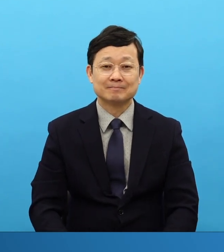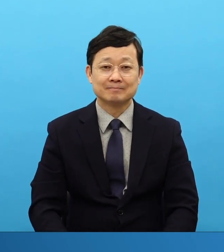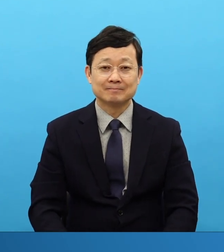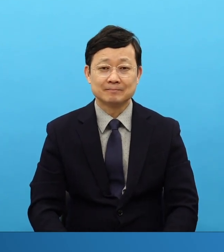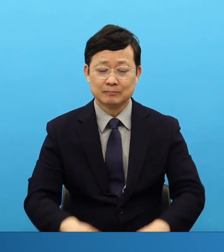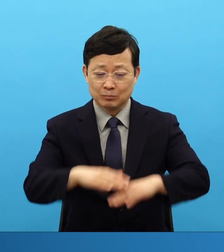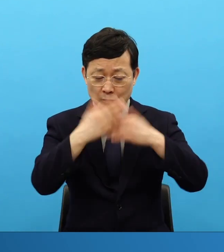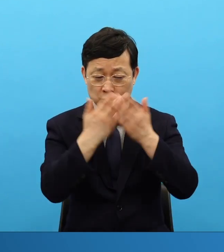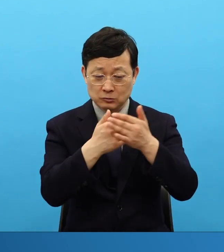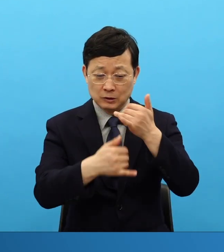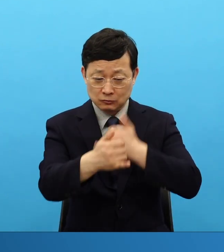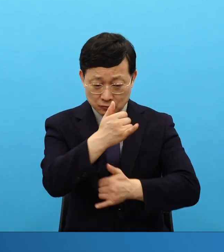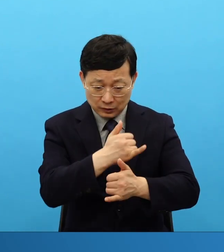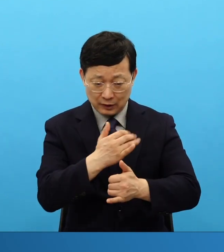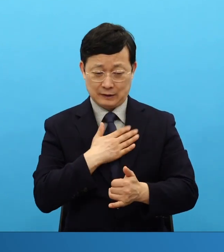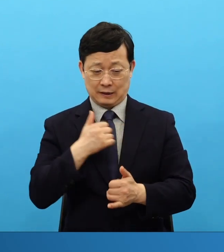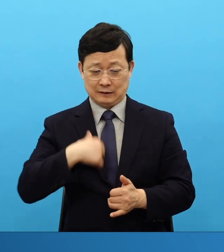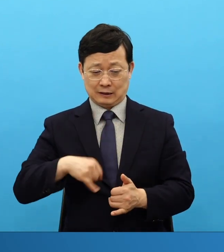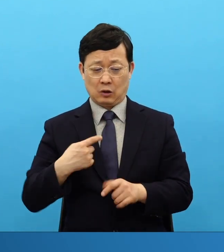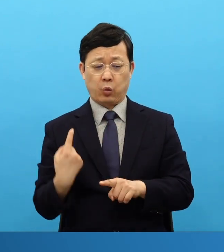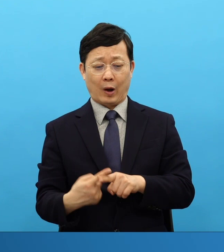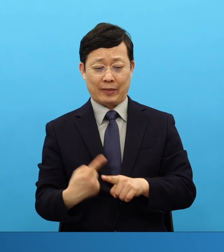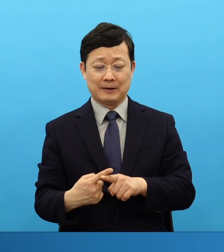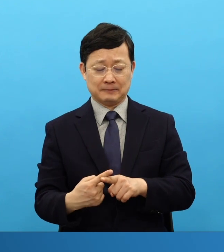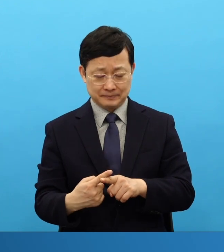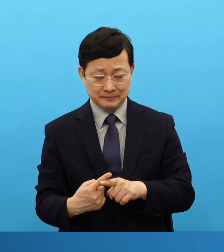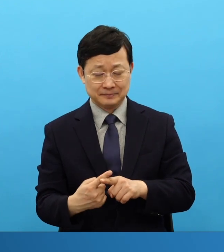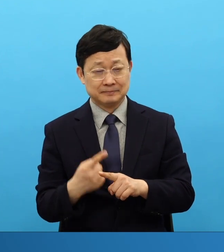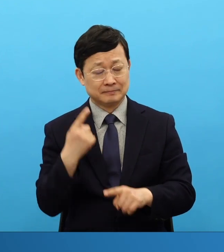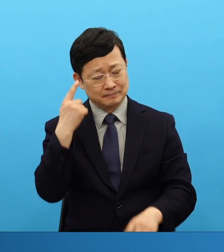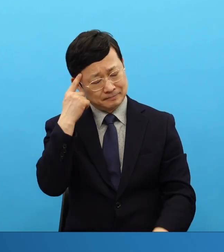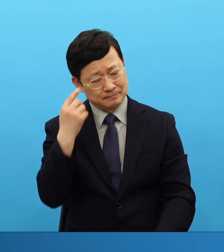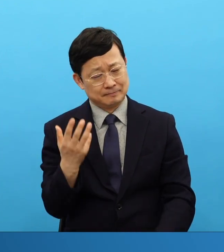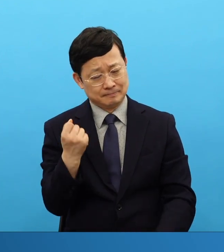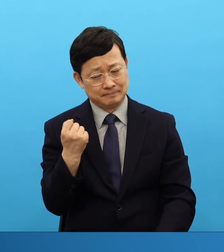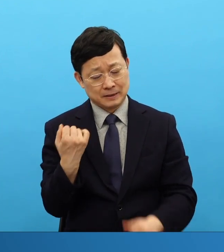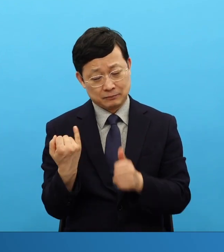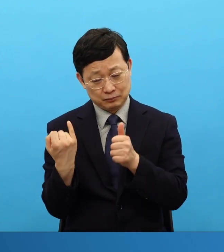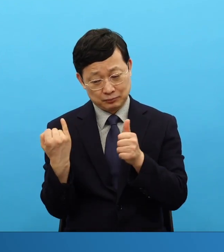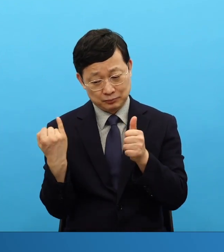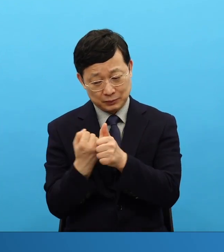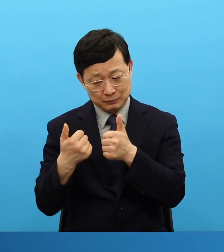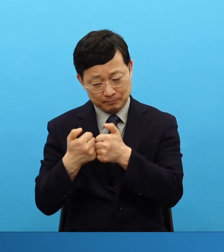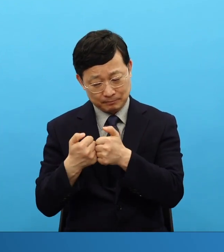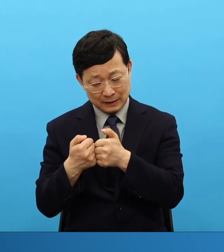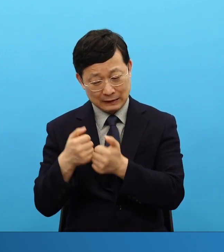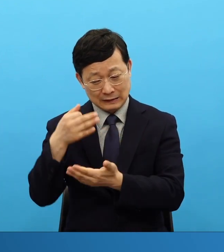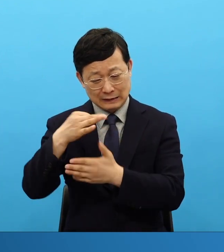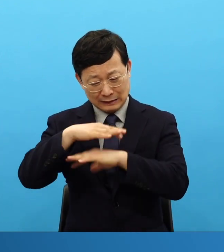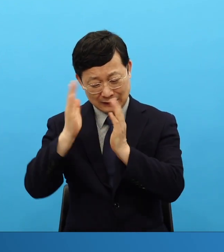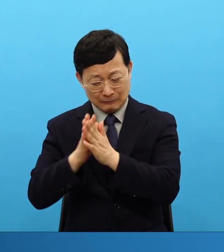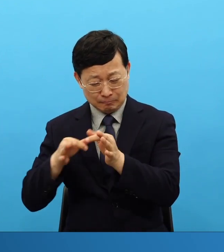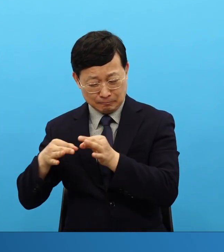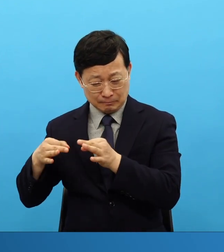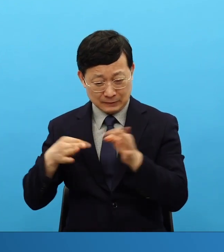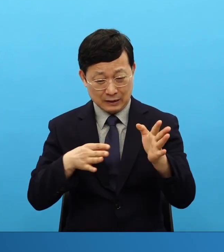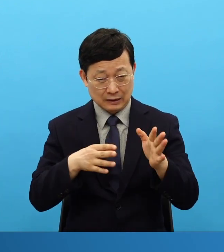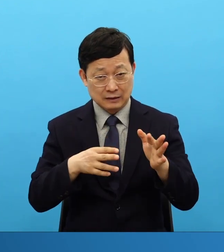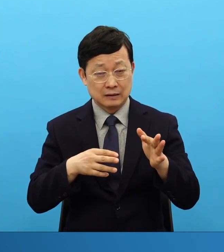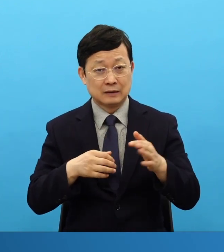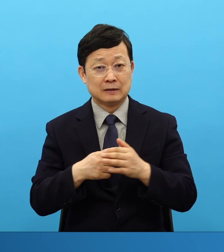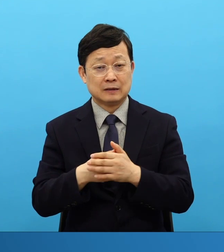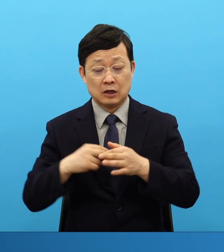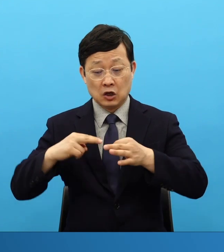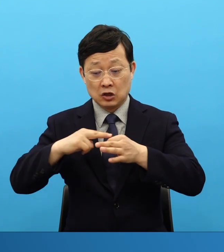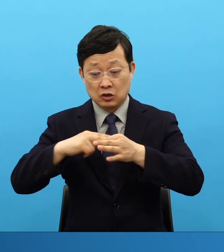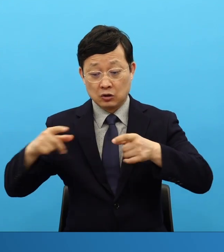모든 후대는 우리의 자녀다. Because all of the next generation are our children. 그래서 전 재산을 털어서 여의도 내배되는